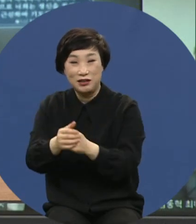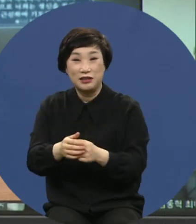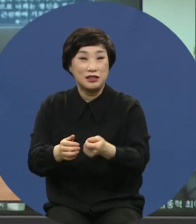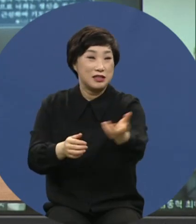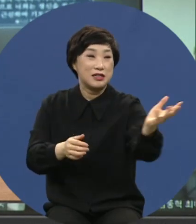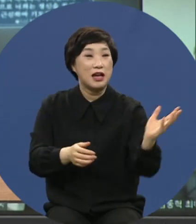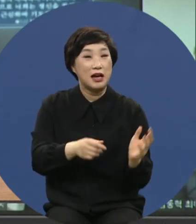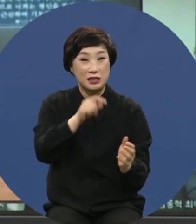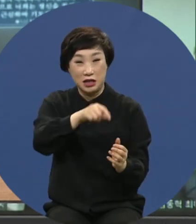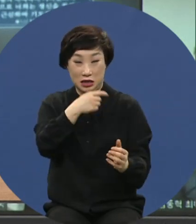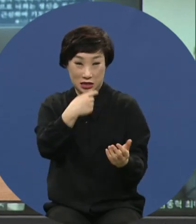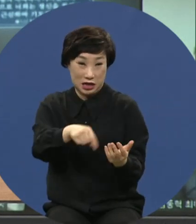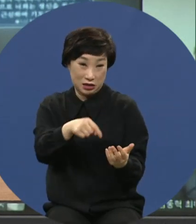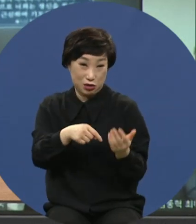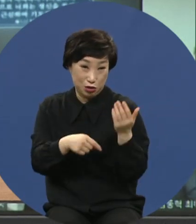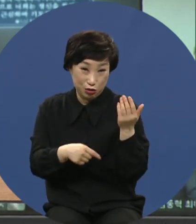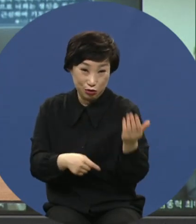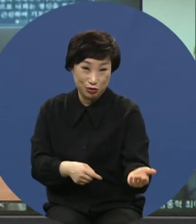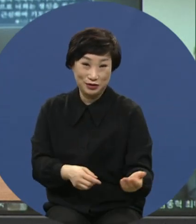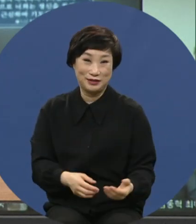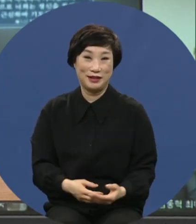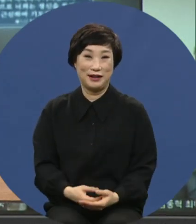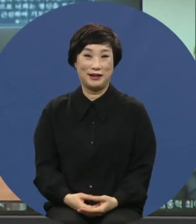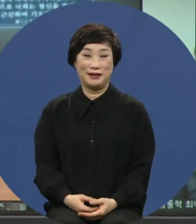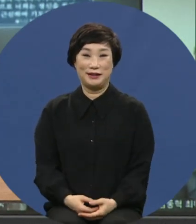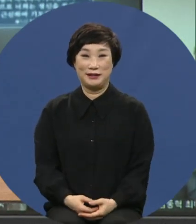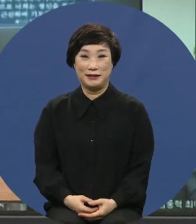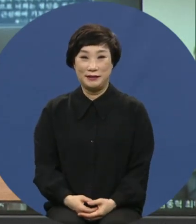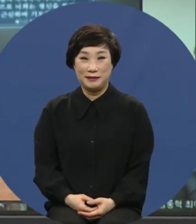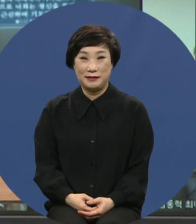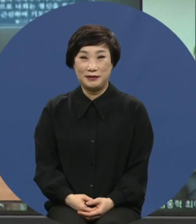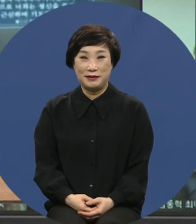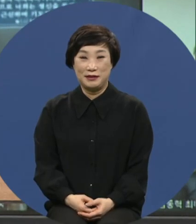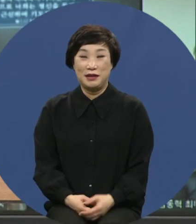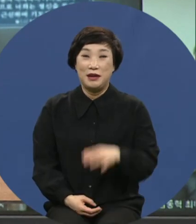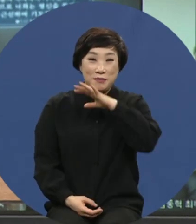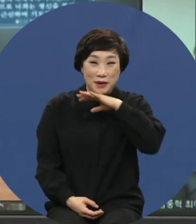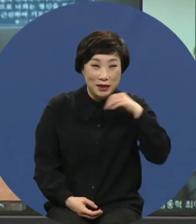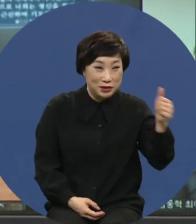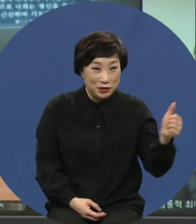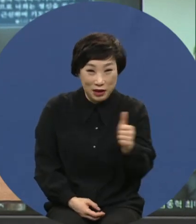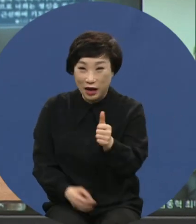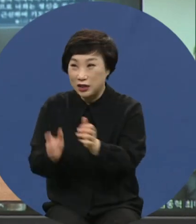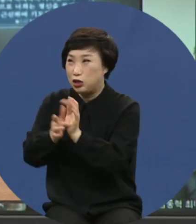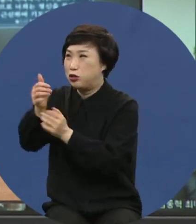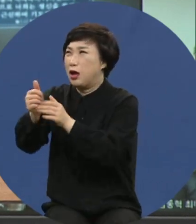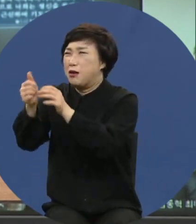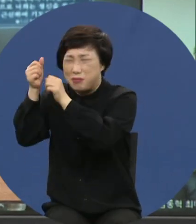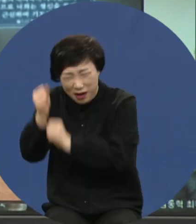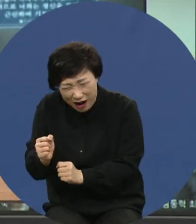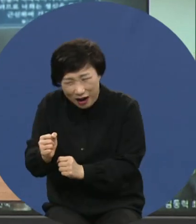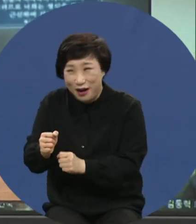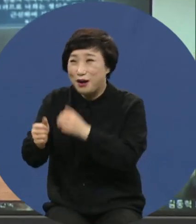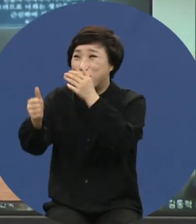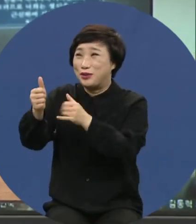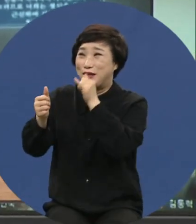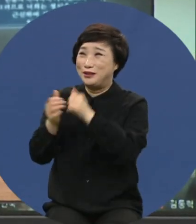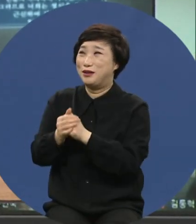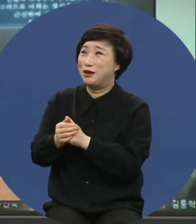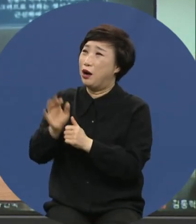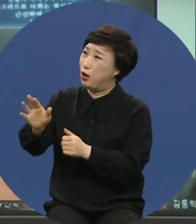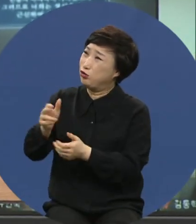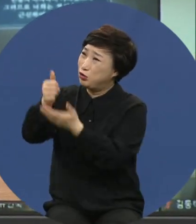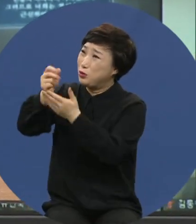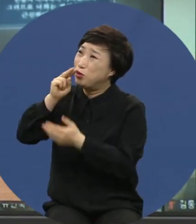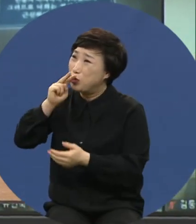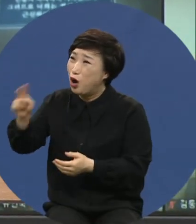것을 제자들에게 비로소 가르치시니 베드로가 예수를 붙들고 가나여 가로되